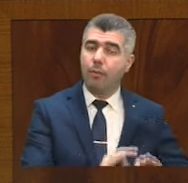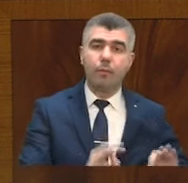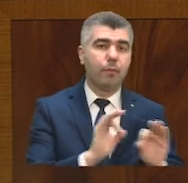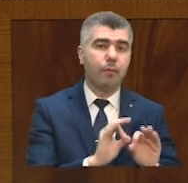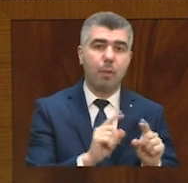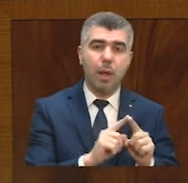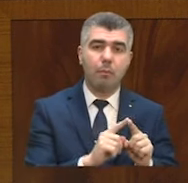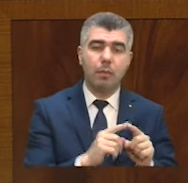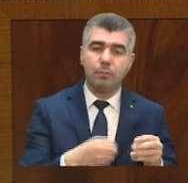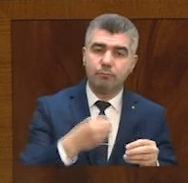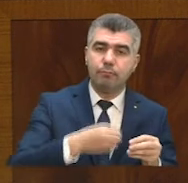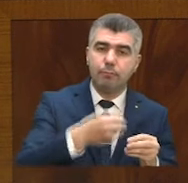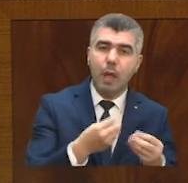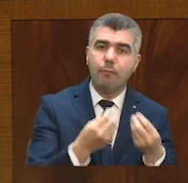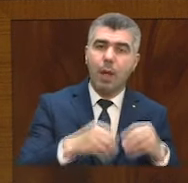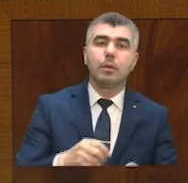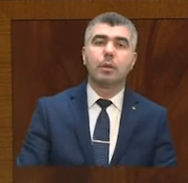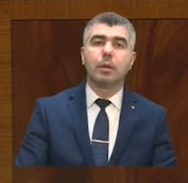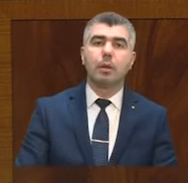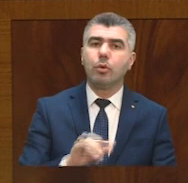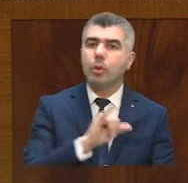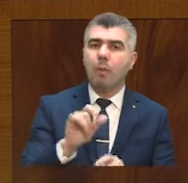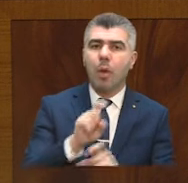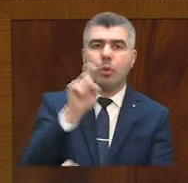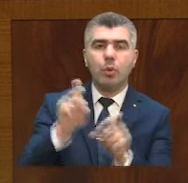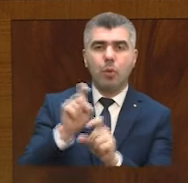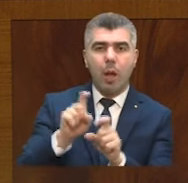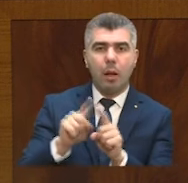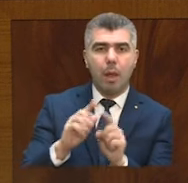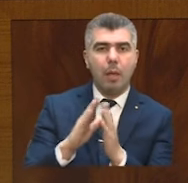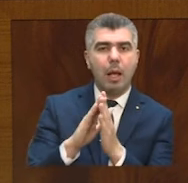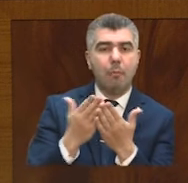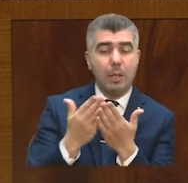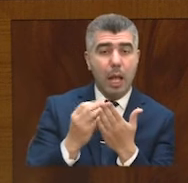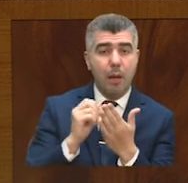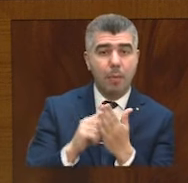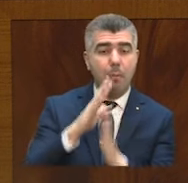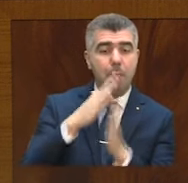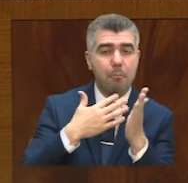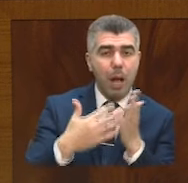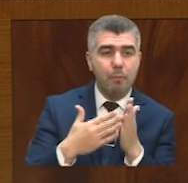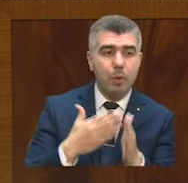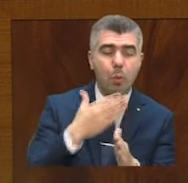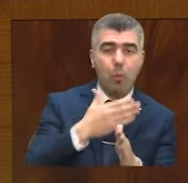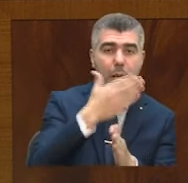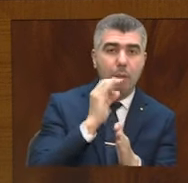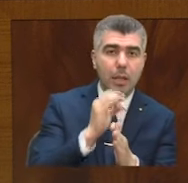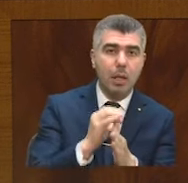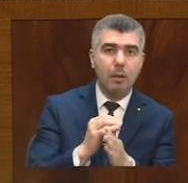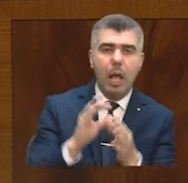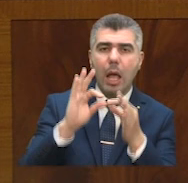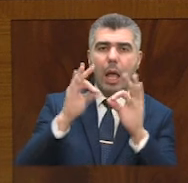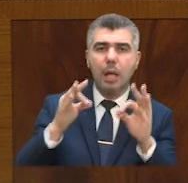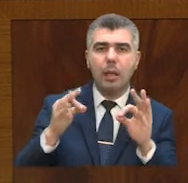الاعطاب المتتاليه في المقابل لم تجيبوا على اسئله المناهج البرامج الافق التربوي والبيداغوجي عدد من